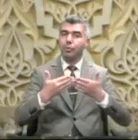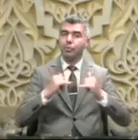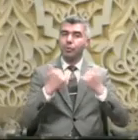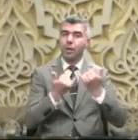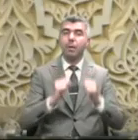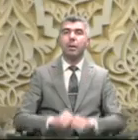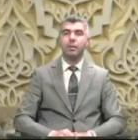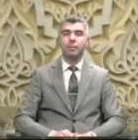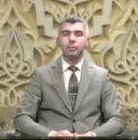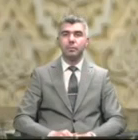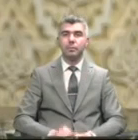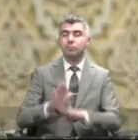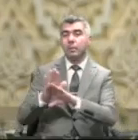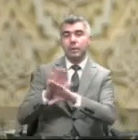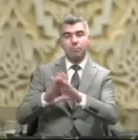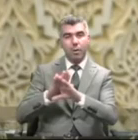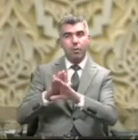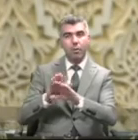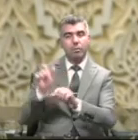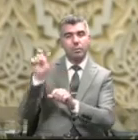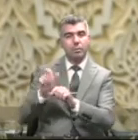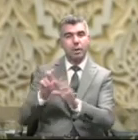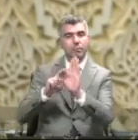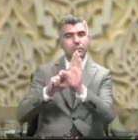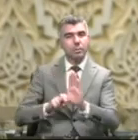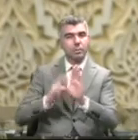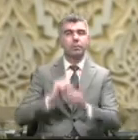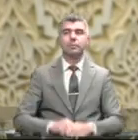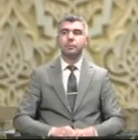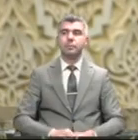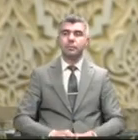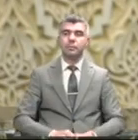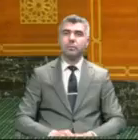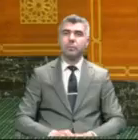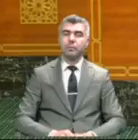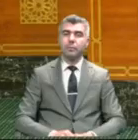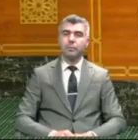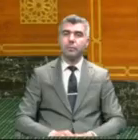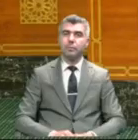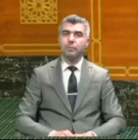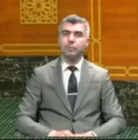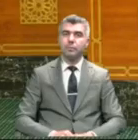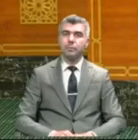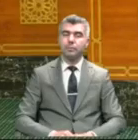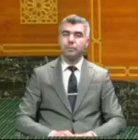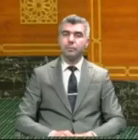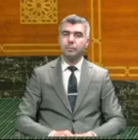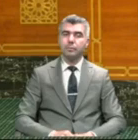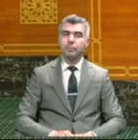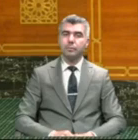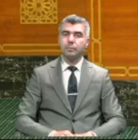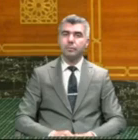السيد المستشار رجاء رجاء الله يخليك راني قلت لك ايوا تسمع